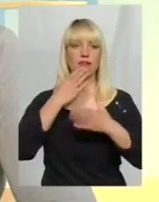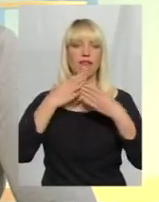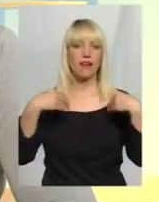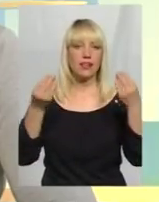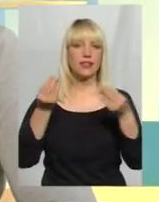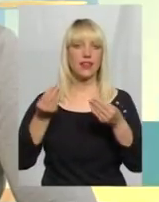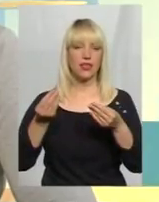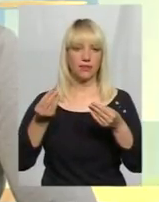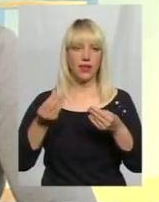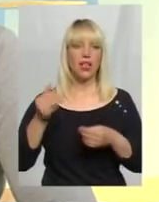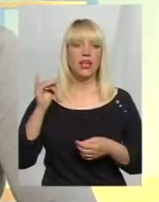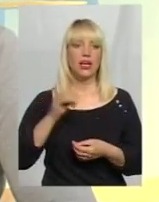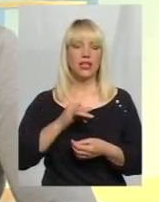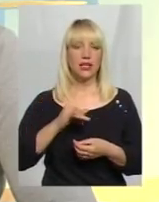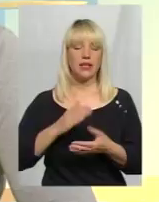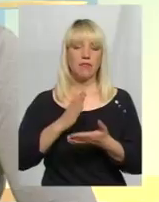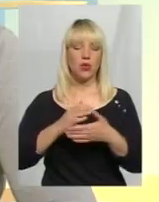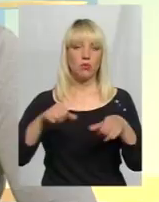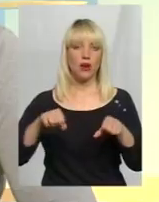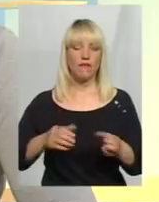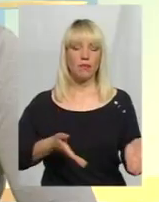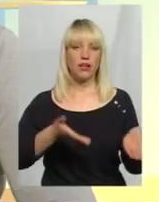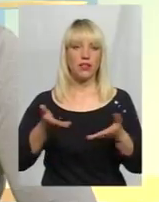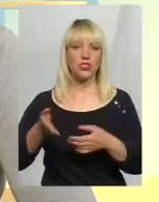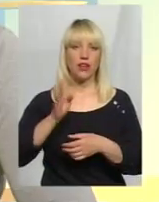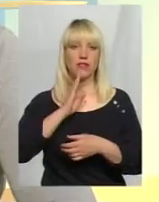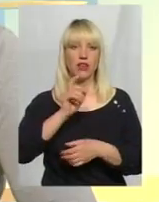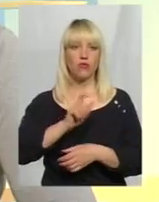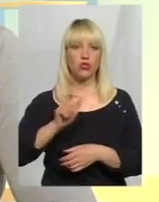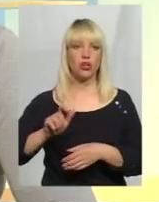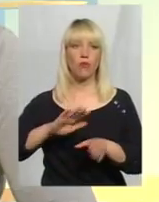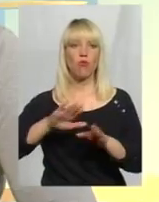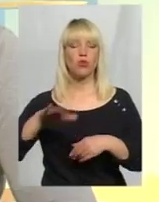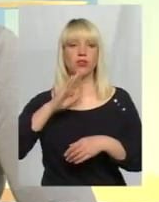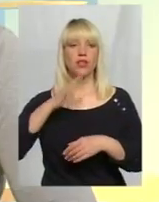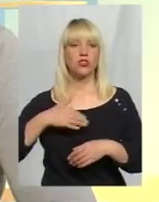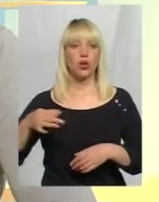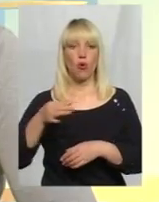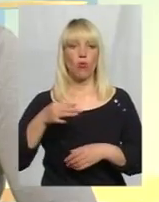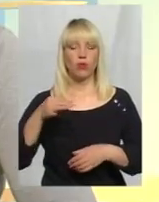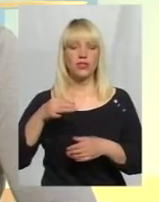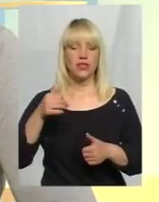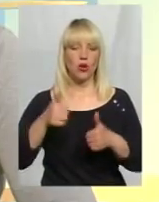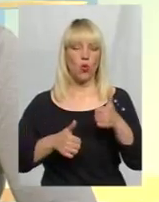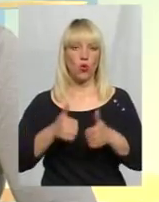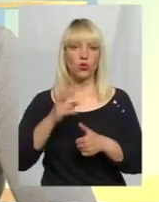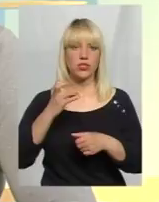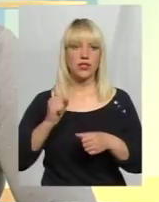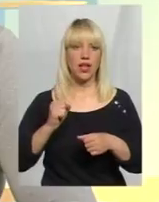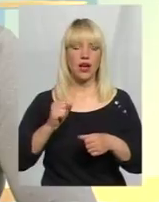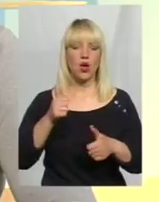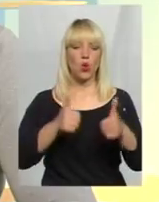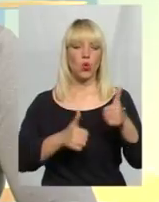конкурса красоты и имею право приглашать девушек после наших областных конкурсов на